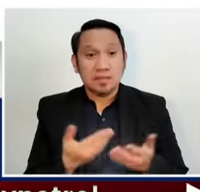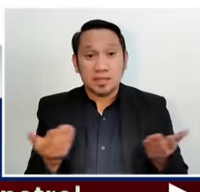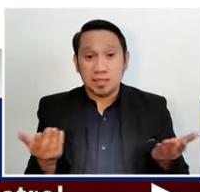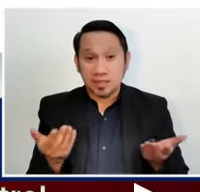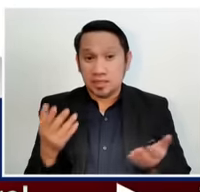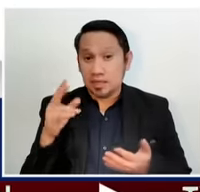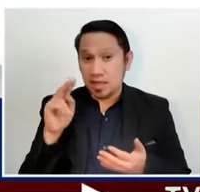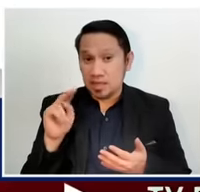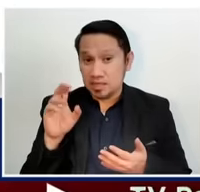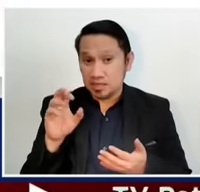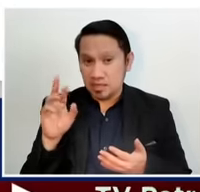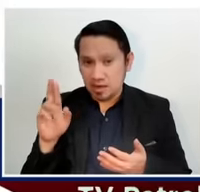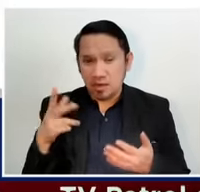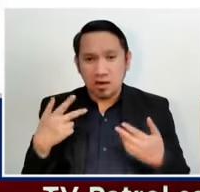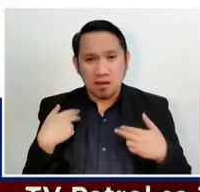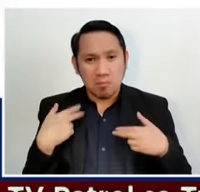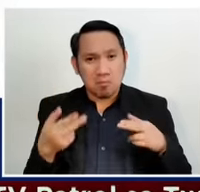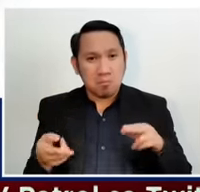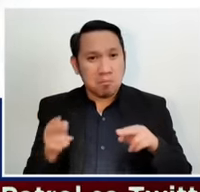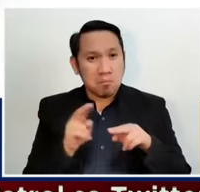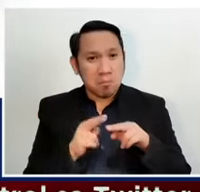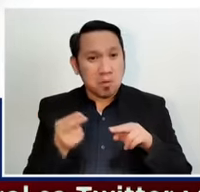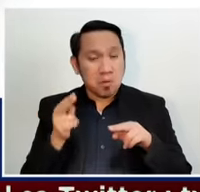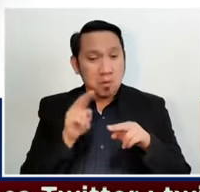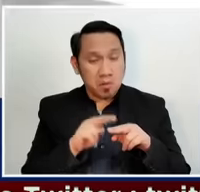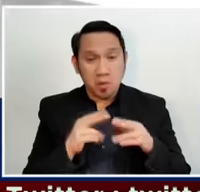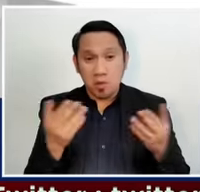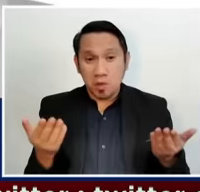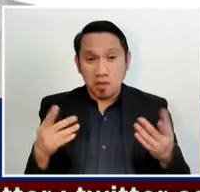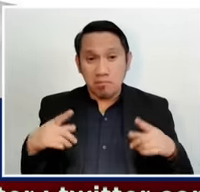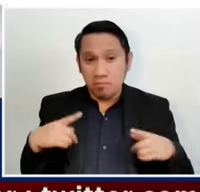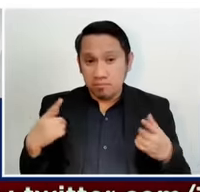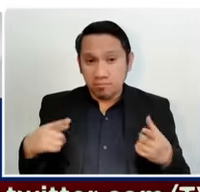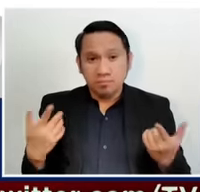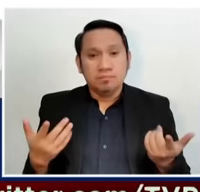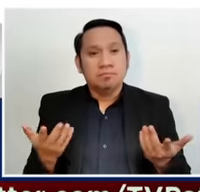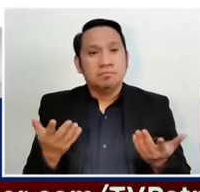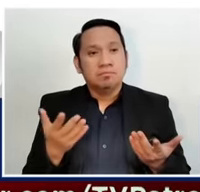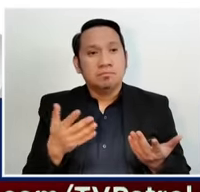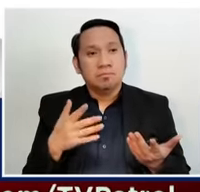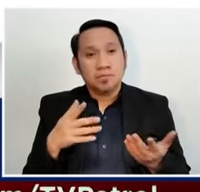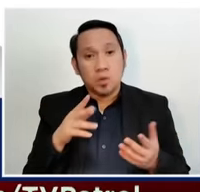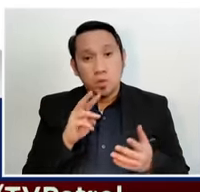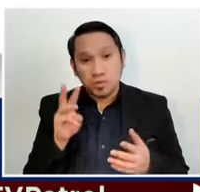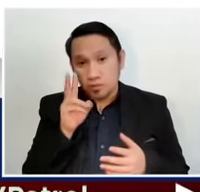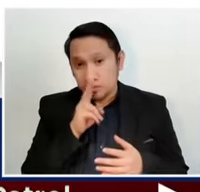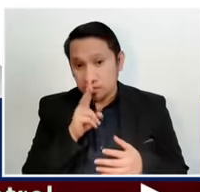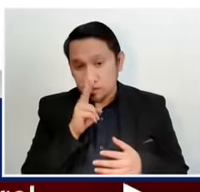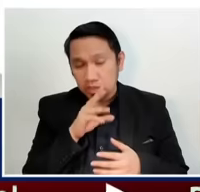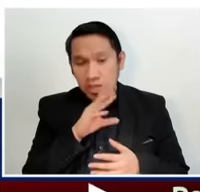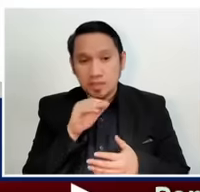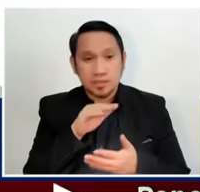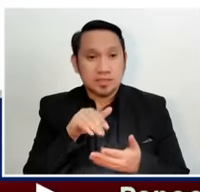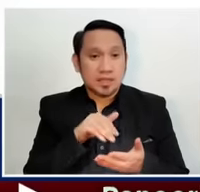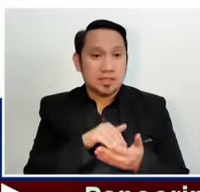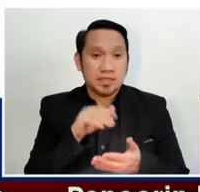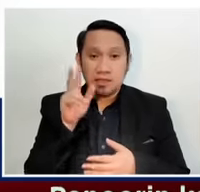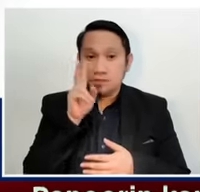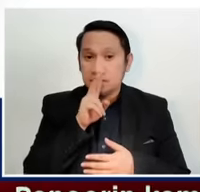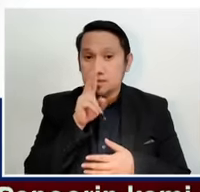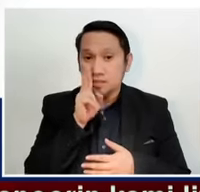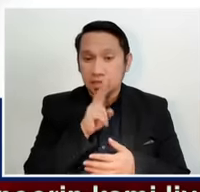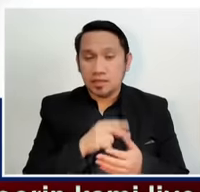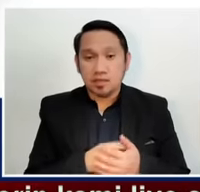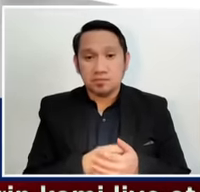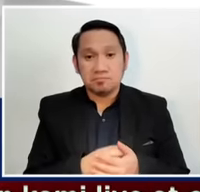nakitaan din ang pagtaas ng kaso ng pertussis sa Calabarzon, Western Visayas, Mimaropa at Central Visayas. Lumabas din